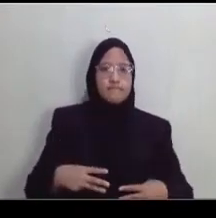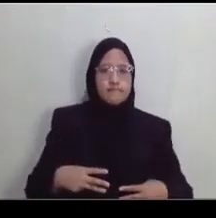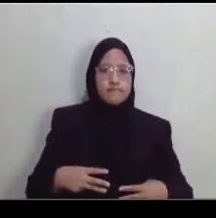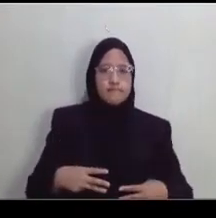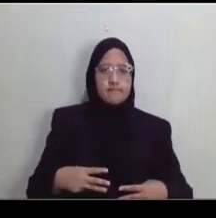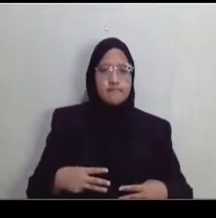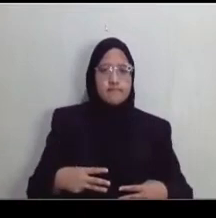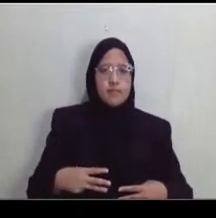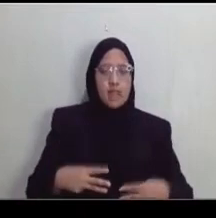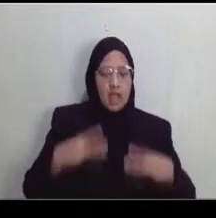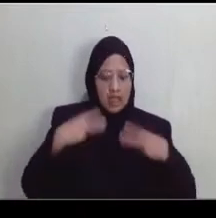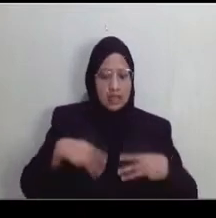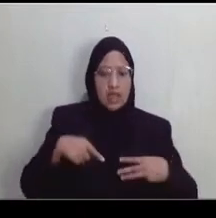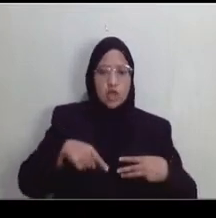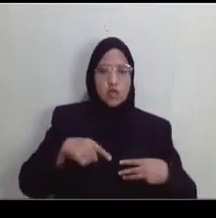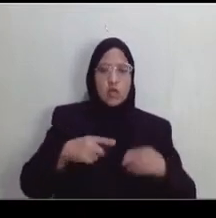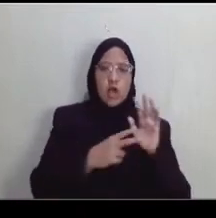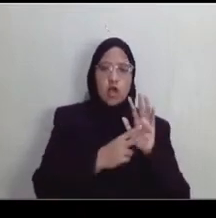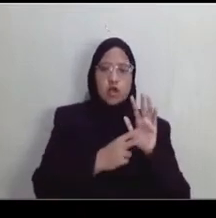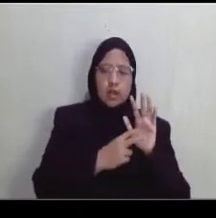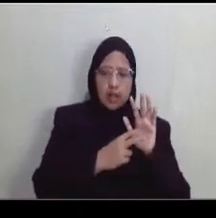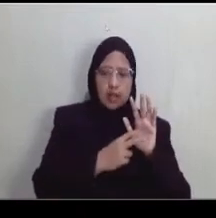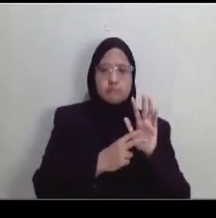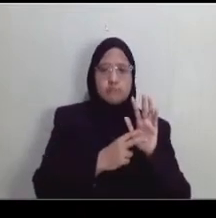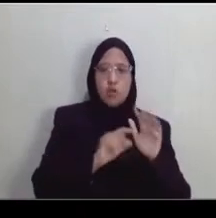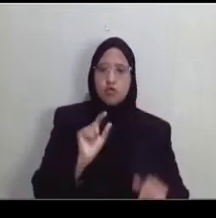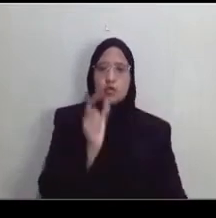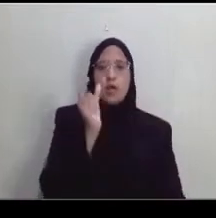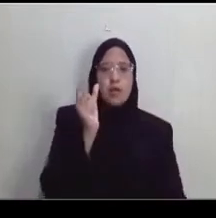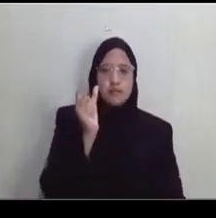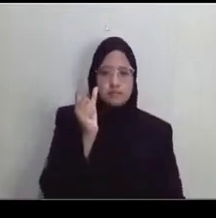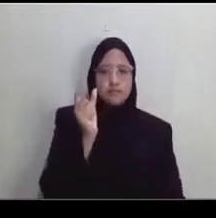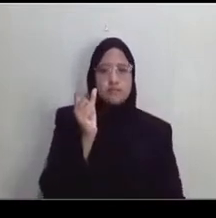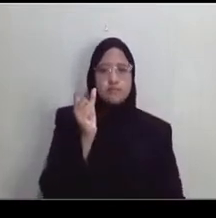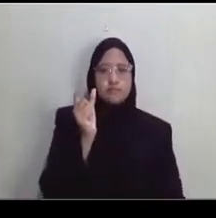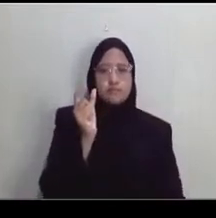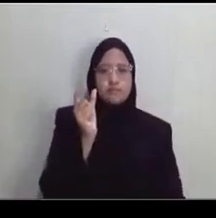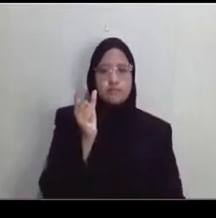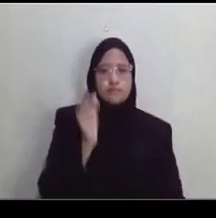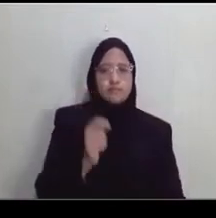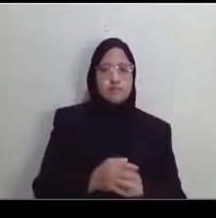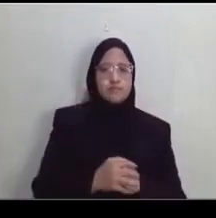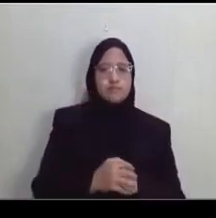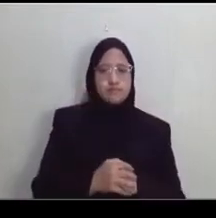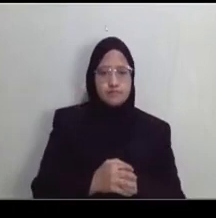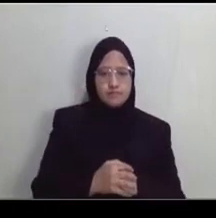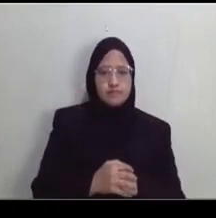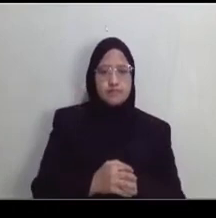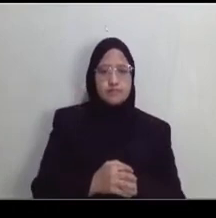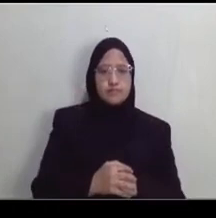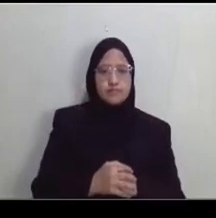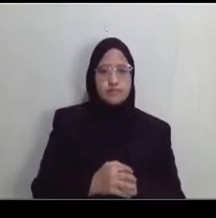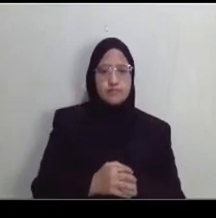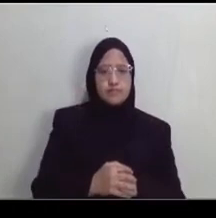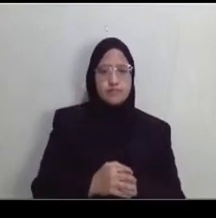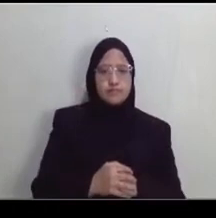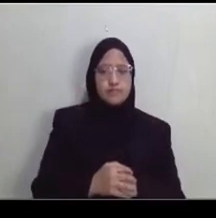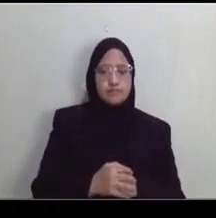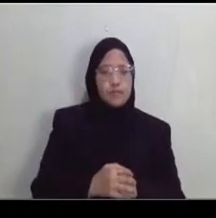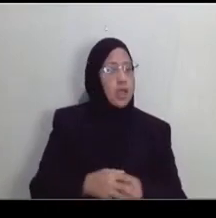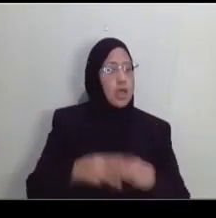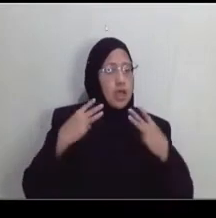norma kesusilaan etika merupakan himbauan moral bagi setiap orang ataupun pemangku